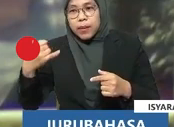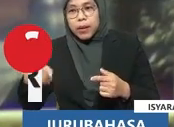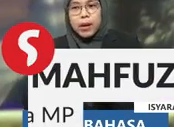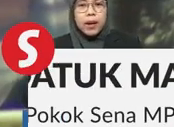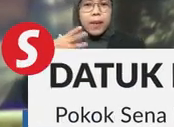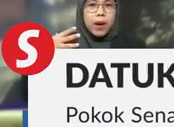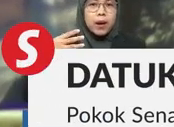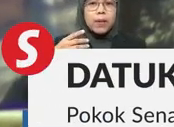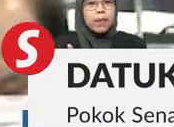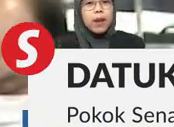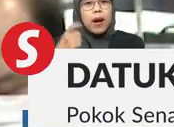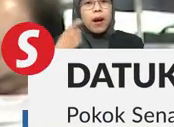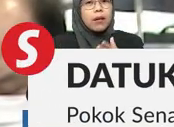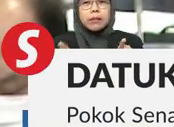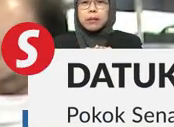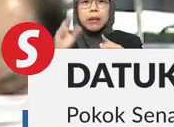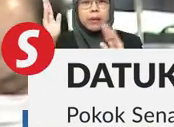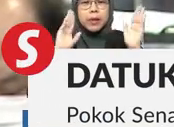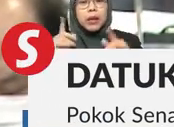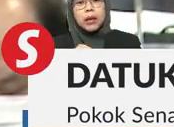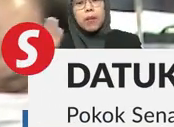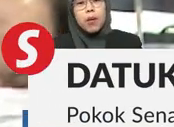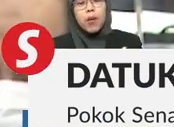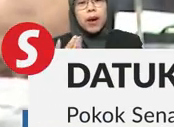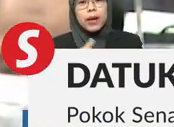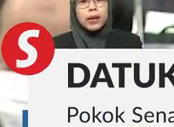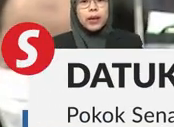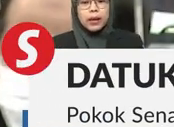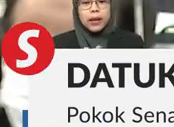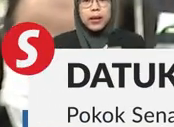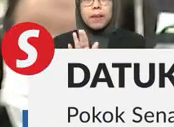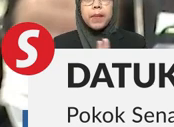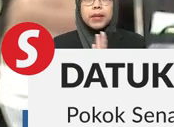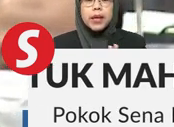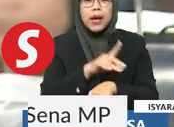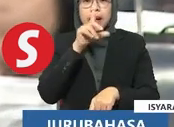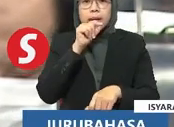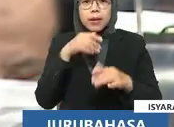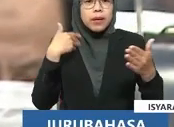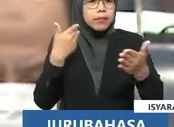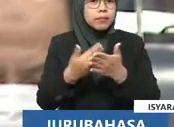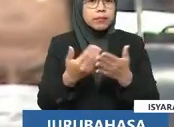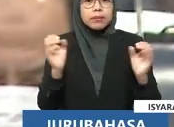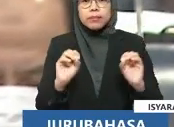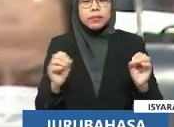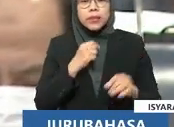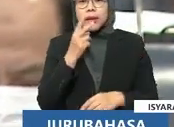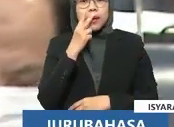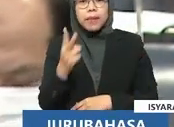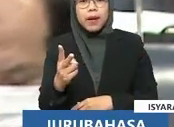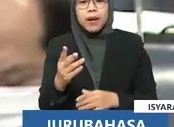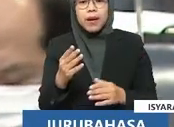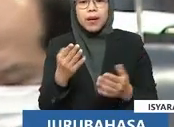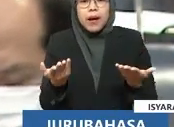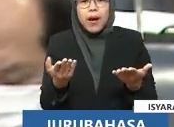mahal. Macam harga lebih kurang di Malaysia. Kemudian kata nak bawa ayam daripada Brazil. Sampai sekarang saya pun tak nampak rupa